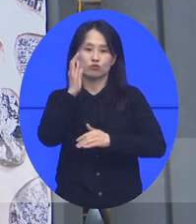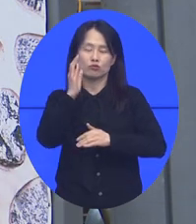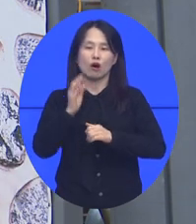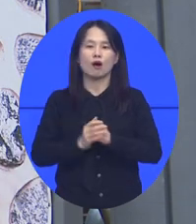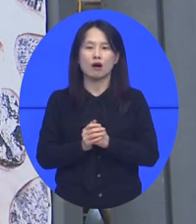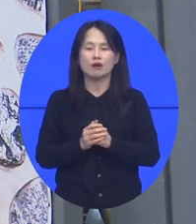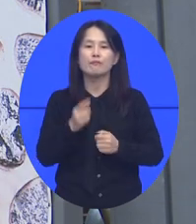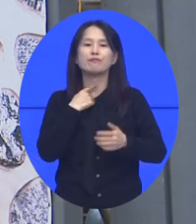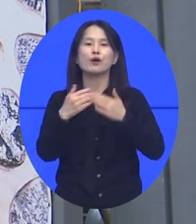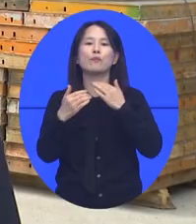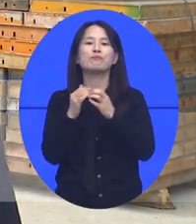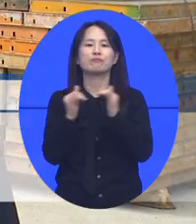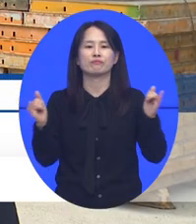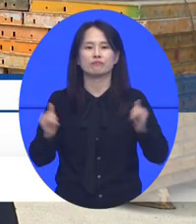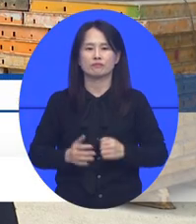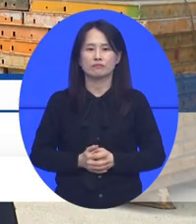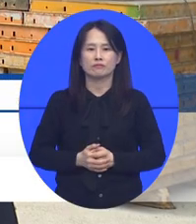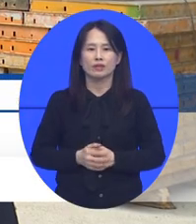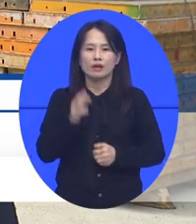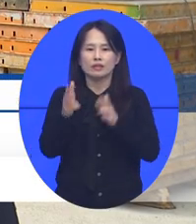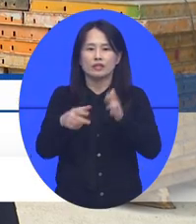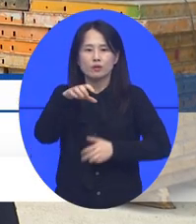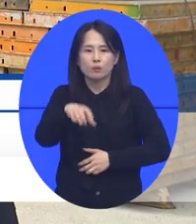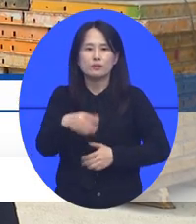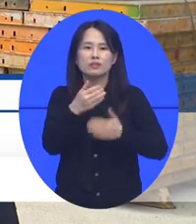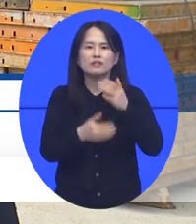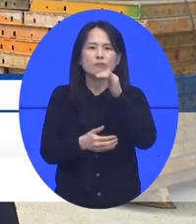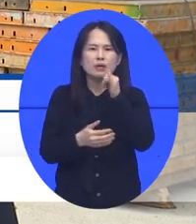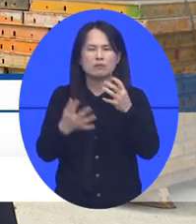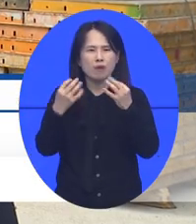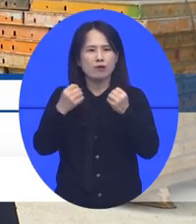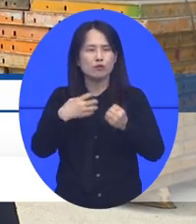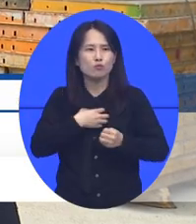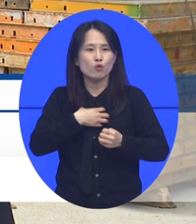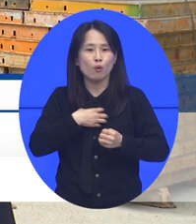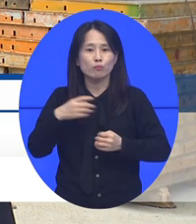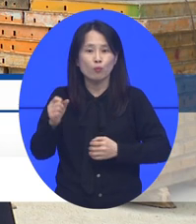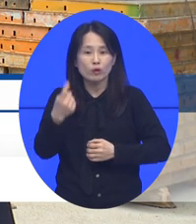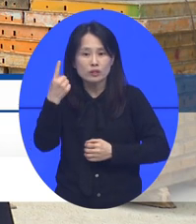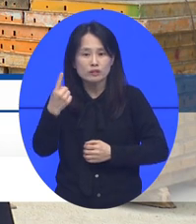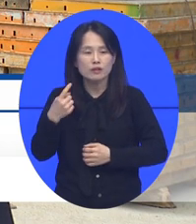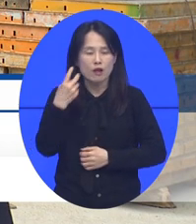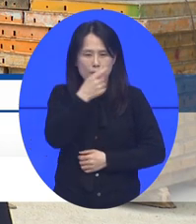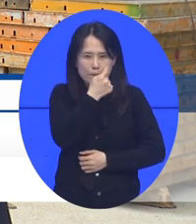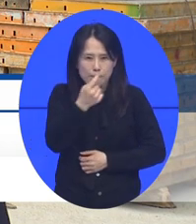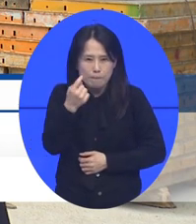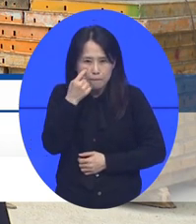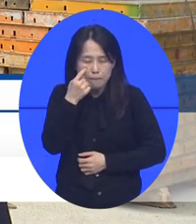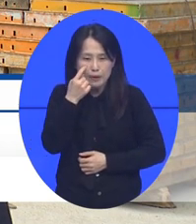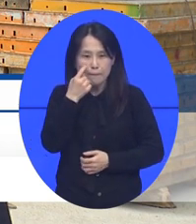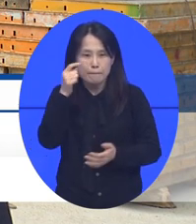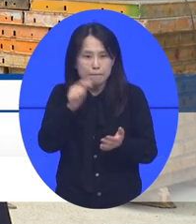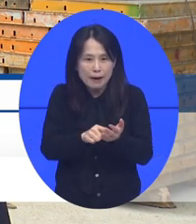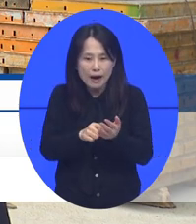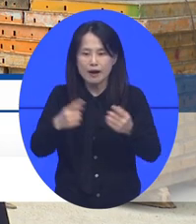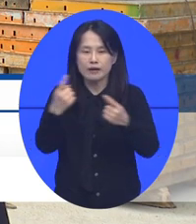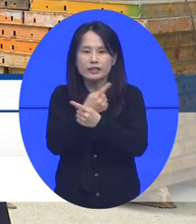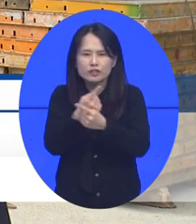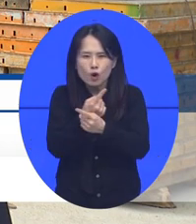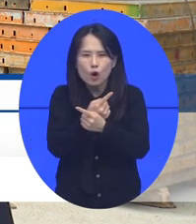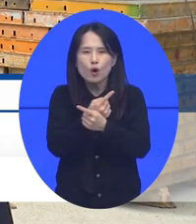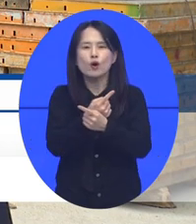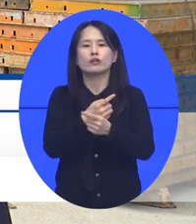안전 경력자들입니다. 산업 현장에 잔존되어 있는 많은 위해 요인을 저희가 확인하고 지적하고 또